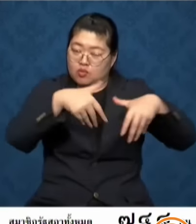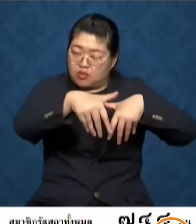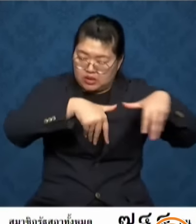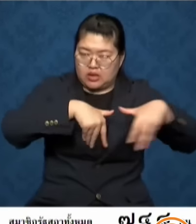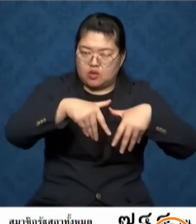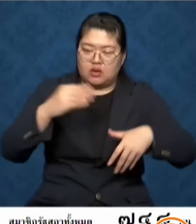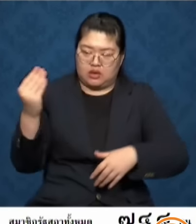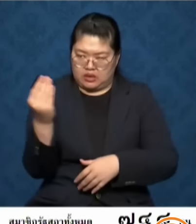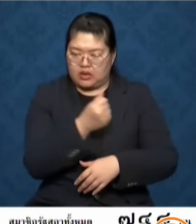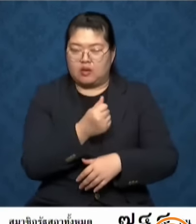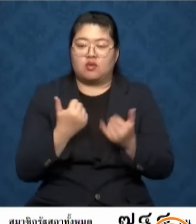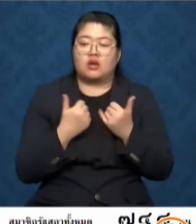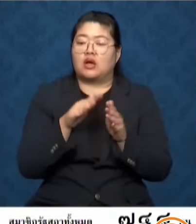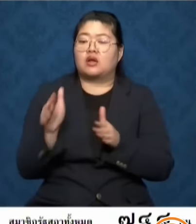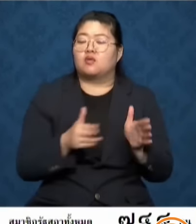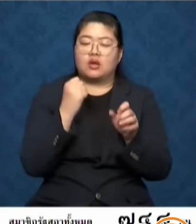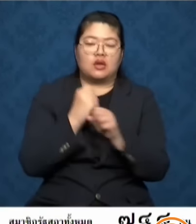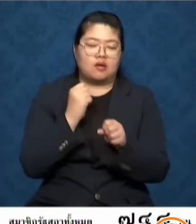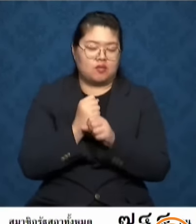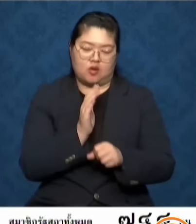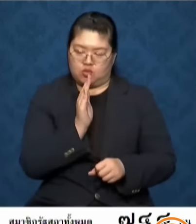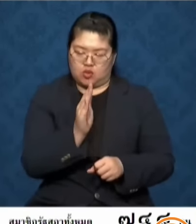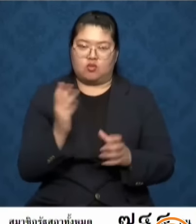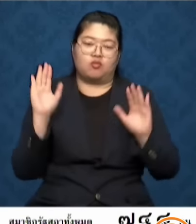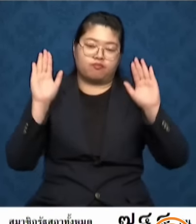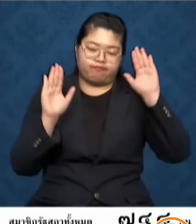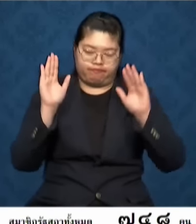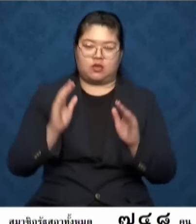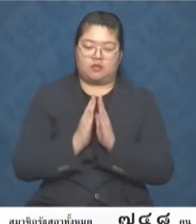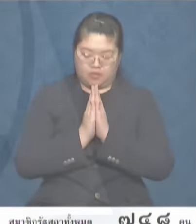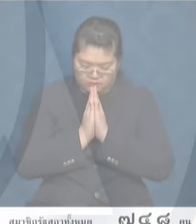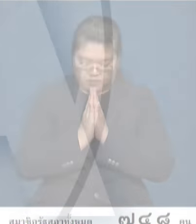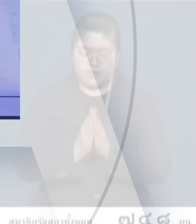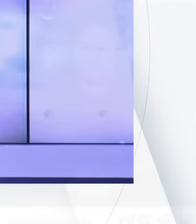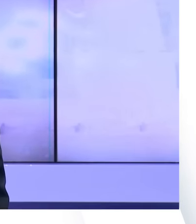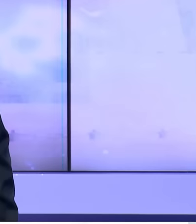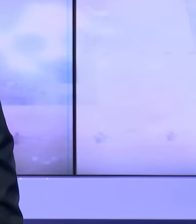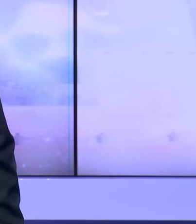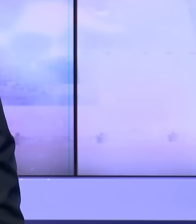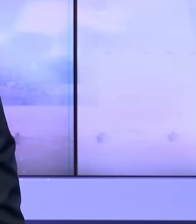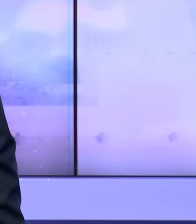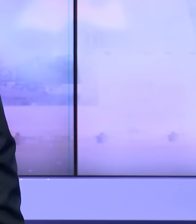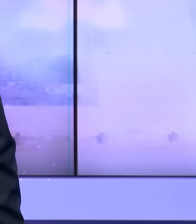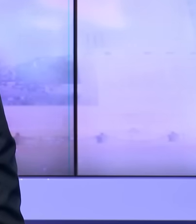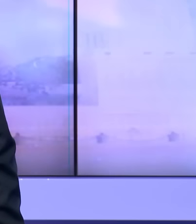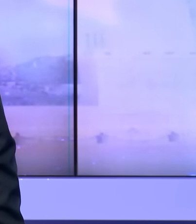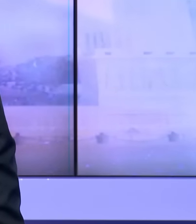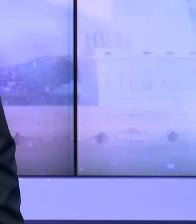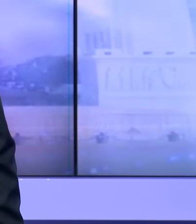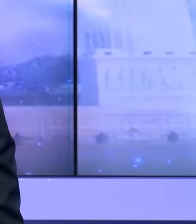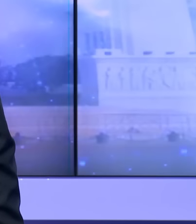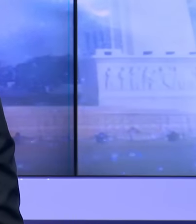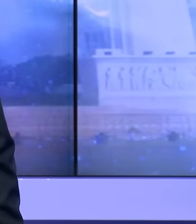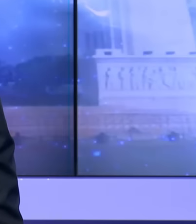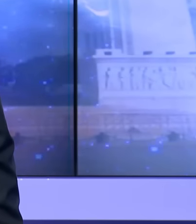ได้โดยเร็ทสุดและดวยกระบวนการทมคามชบทางปชตปตายขอบคครททานดูคิจบแล้ว อยาลมกดตดตามและสมัครส